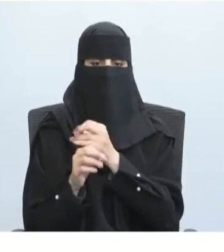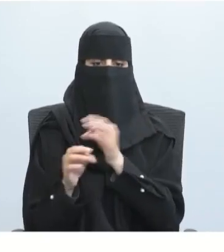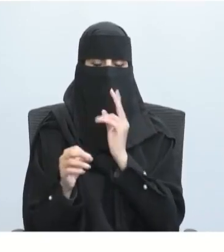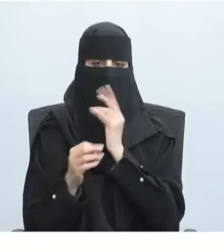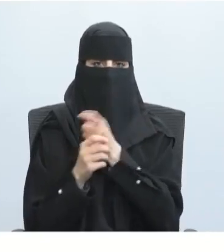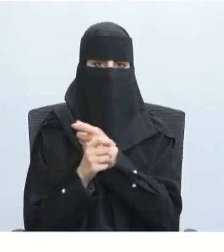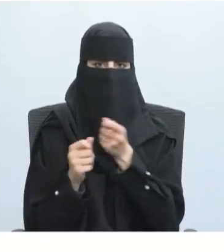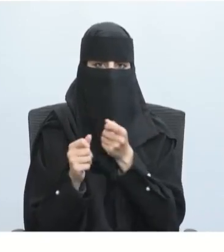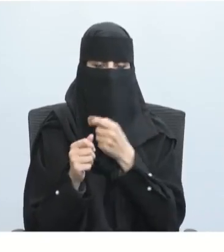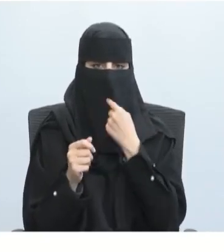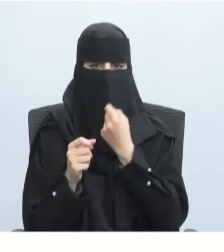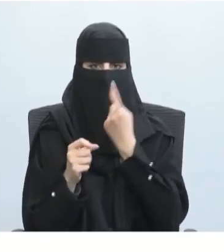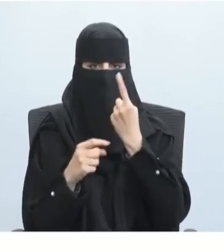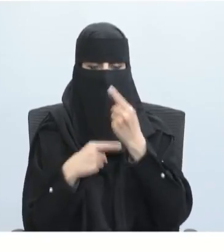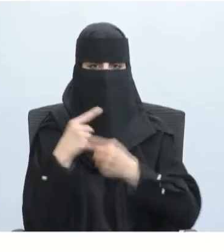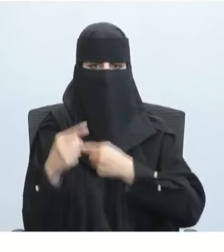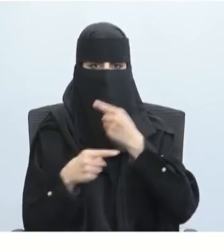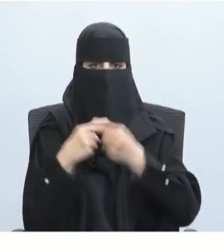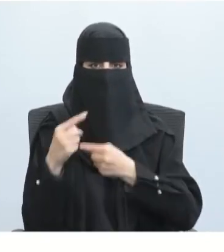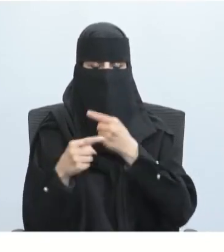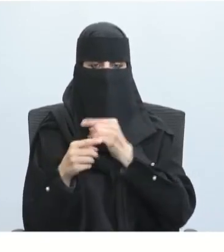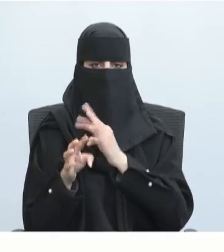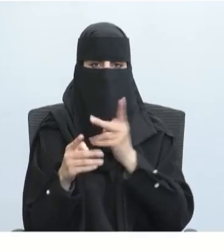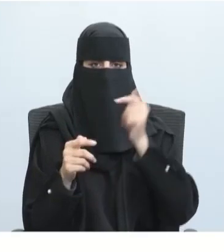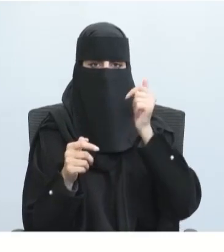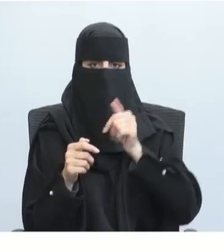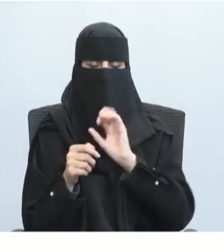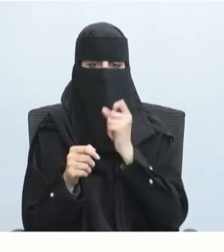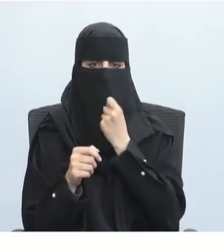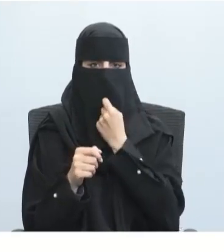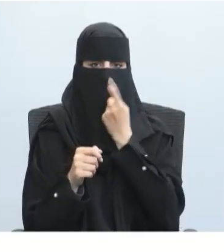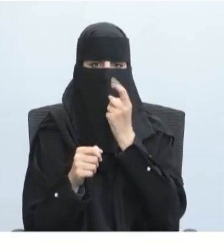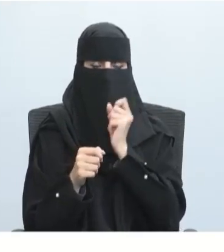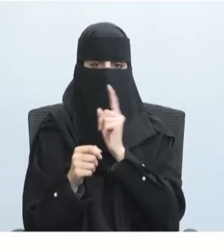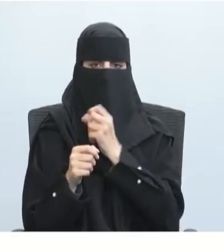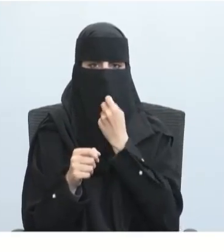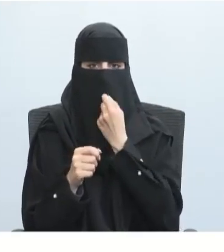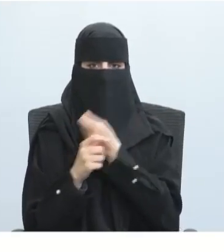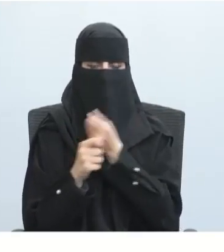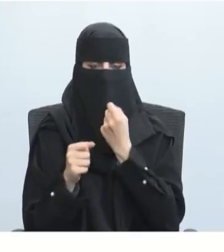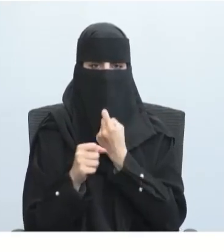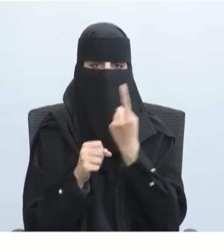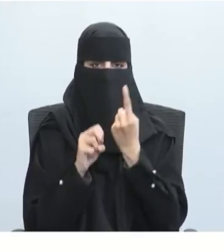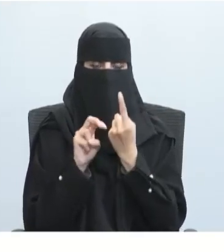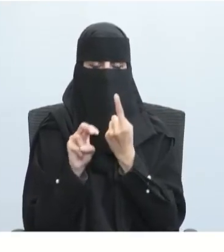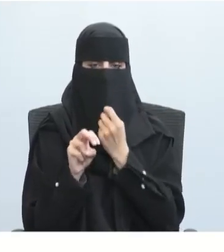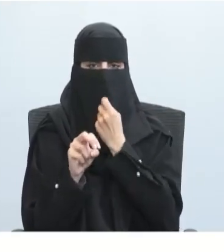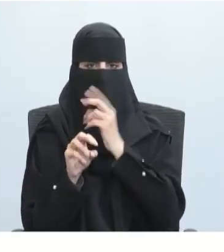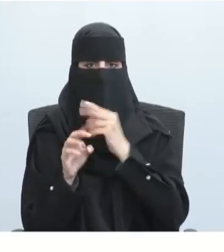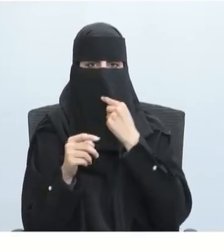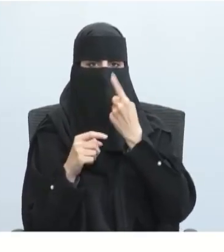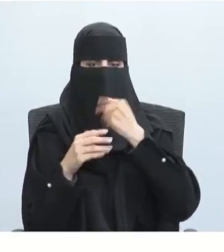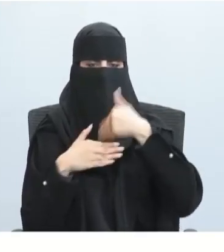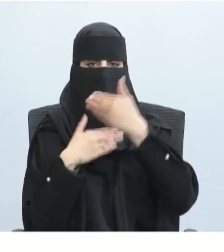المبالغ السنويه متساويه بمعنى قد تودع في السنه الاولى 100 ريال وفي السنه الثانيه 200